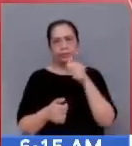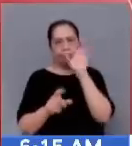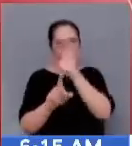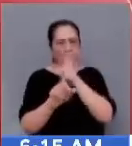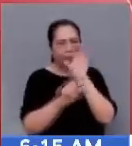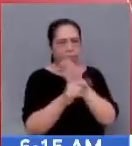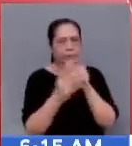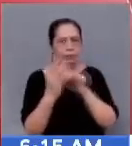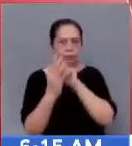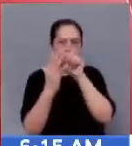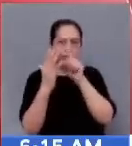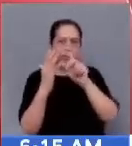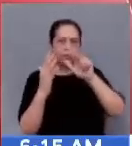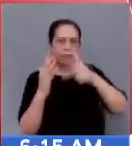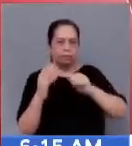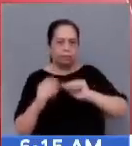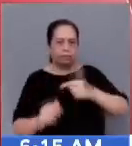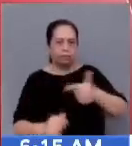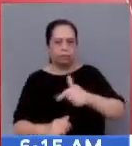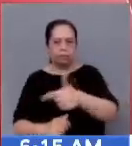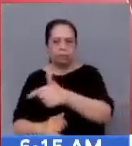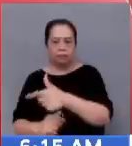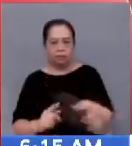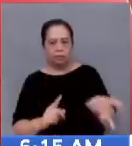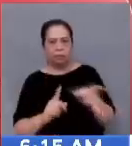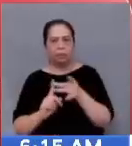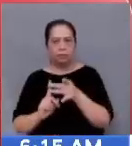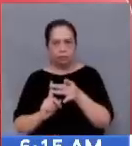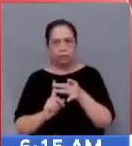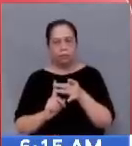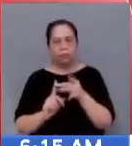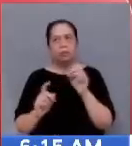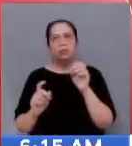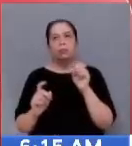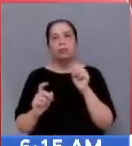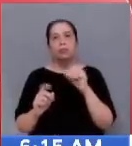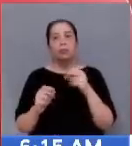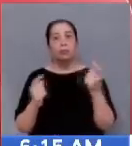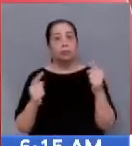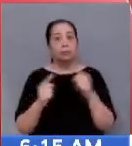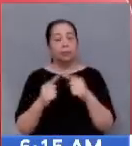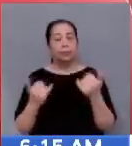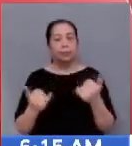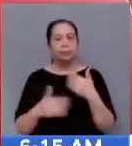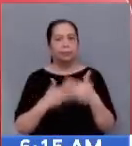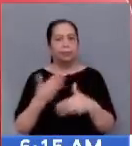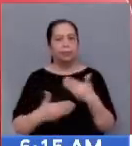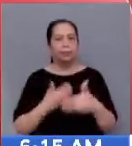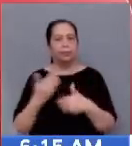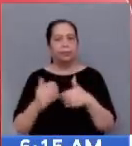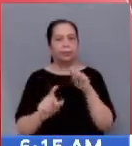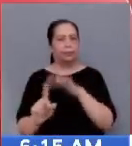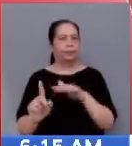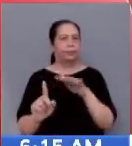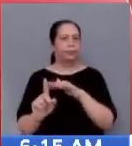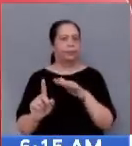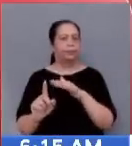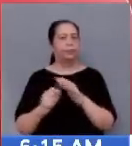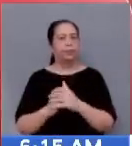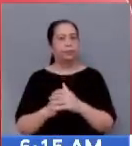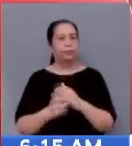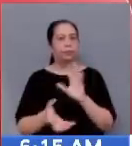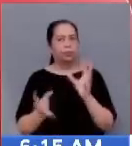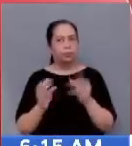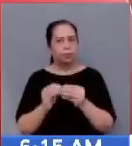third generation and back up to the third generation. So hanggang ngayon, ongoing pa rin yung observation the whole yung